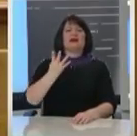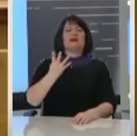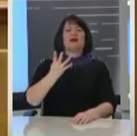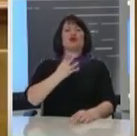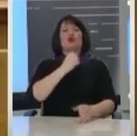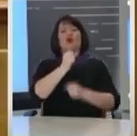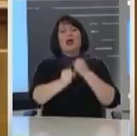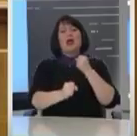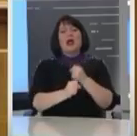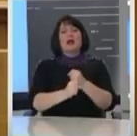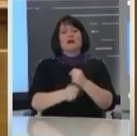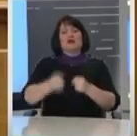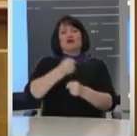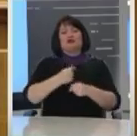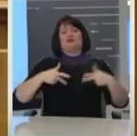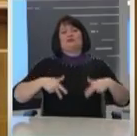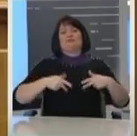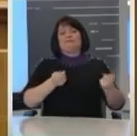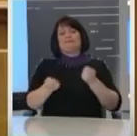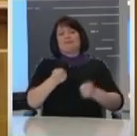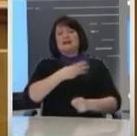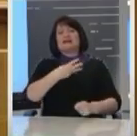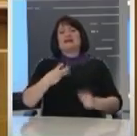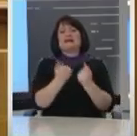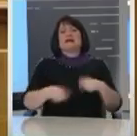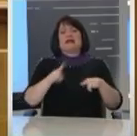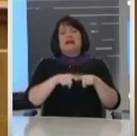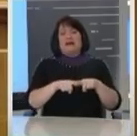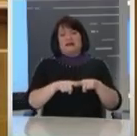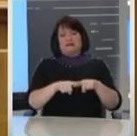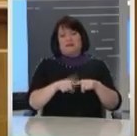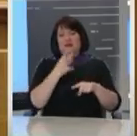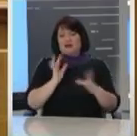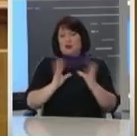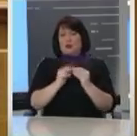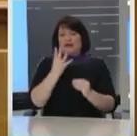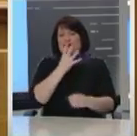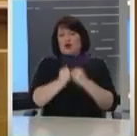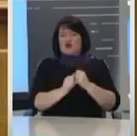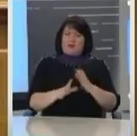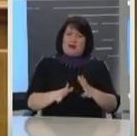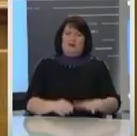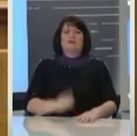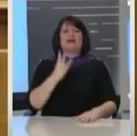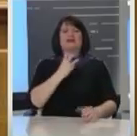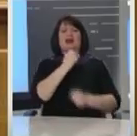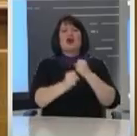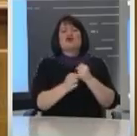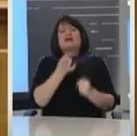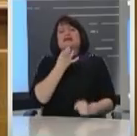έτος διακυβέρνησης της χώρας από την κυβέρνηση ΣΥΡΙΖΑ-ΝΕΛ. Έχουν περάσει τρία οδυνηρά